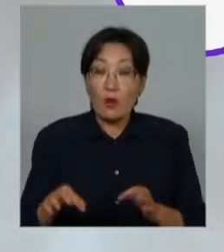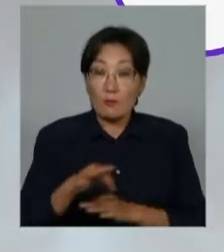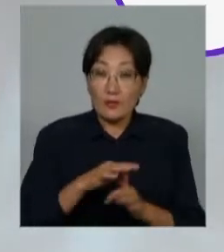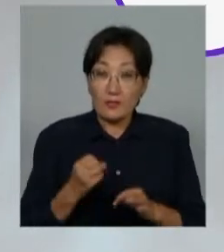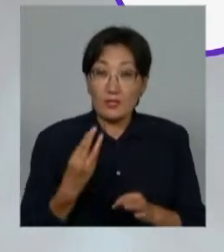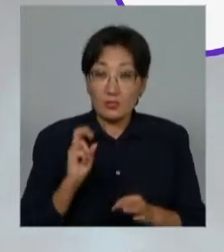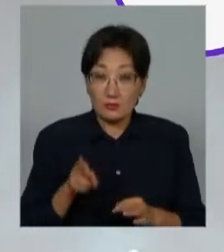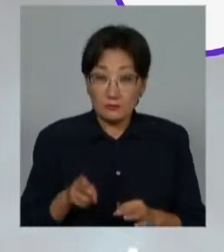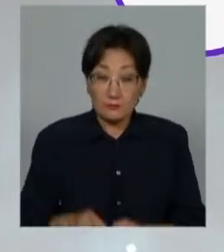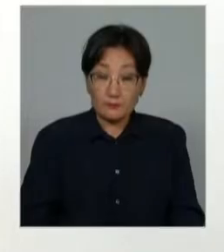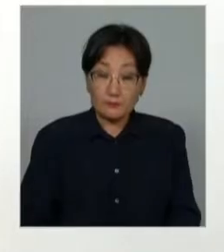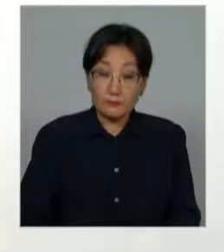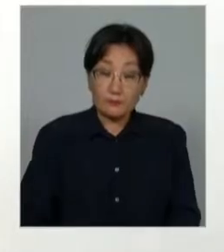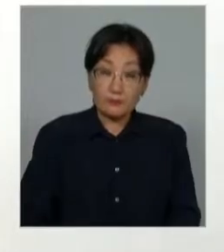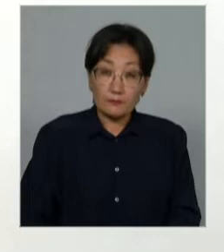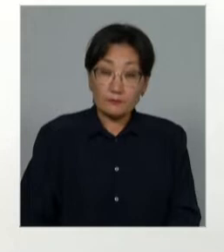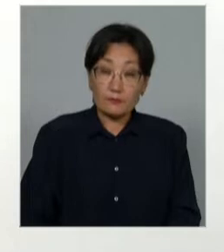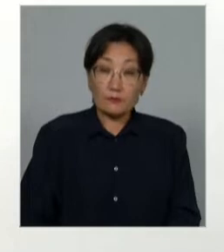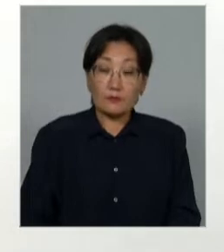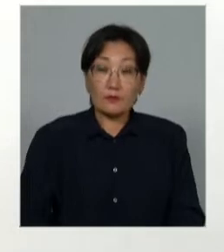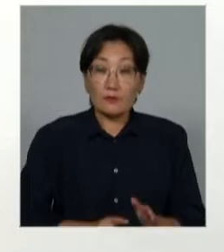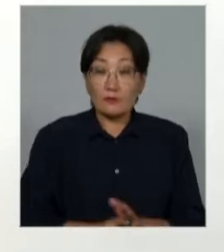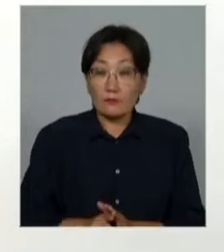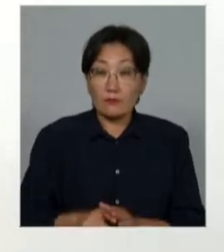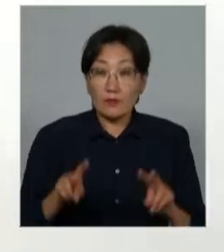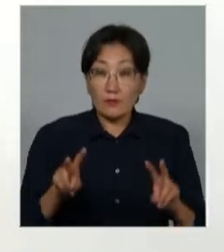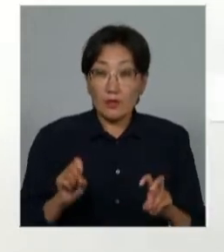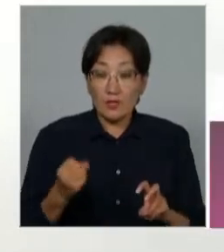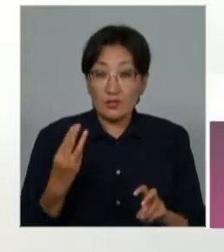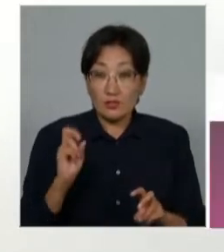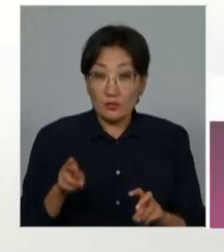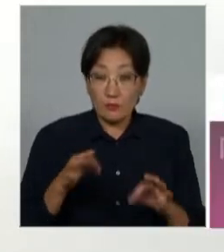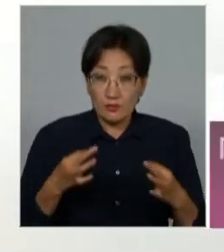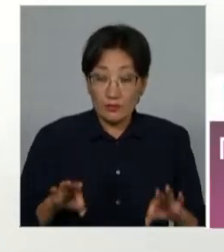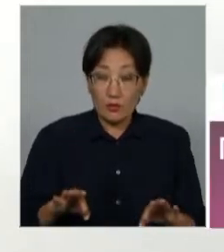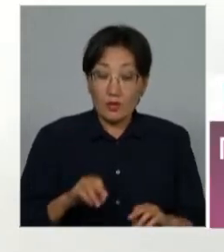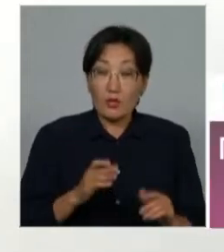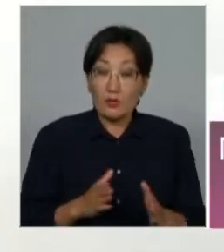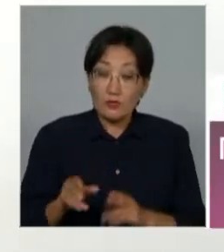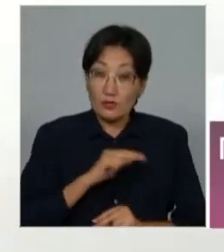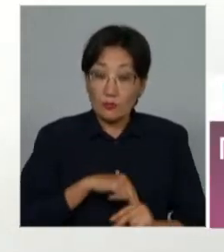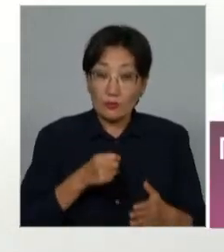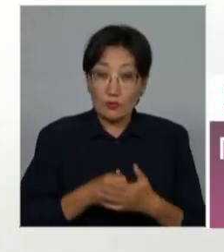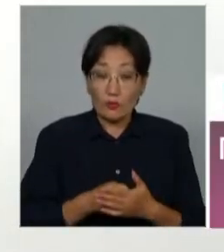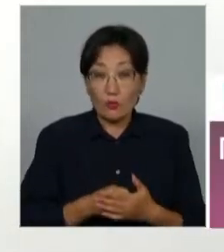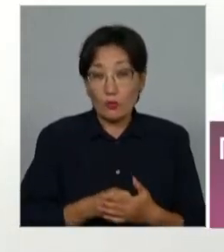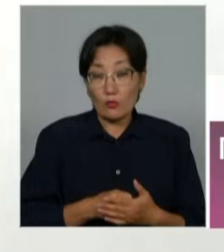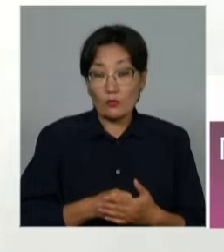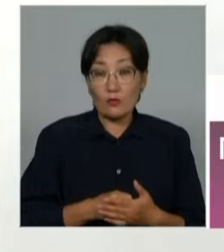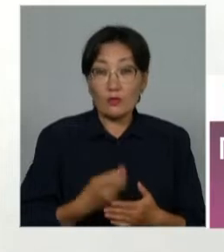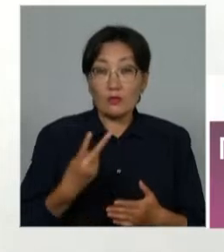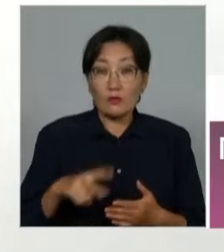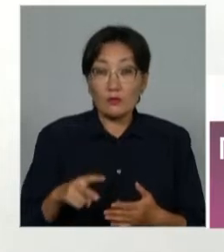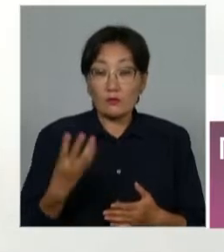АШИК. Со статусом лидера АШИК разрешите режим работы до